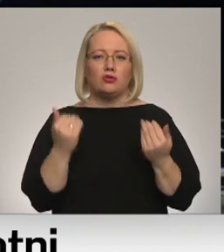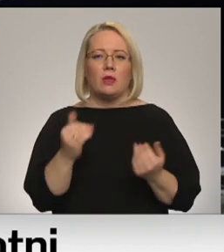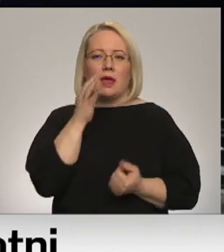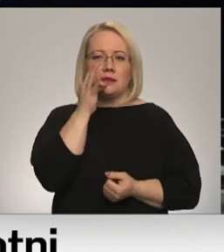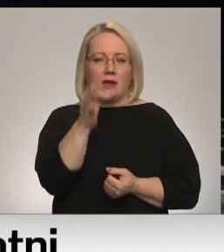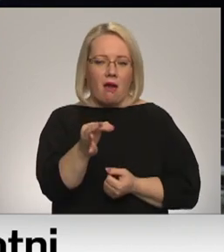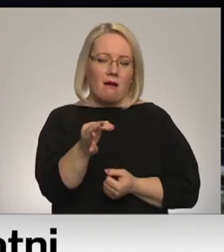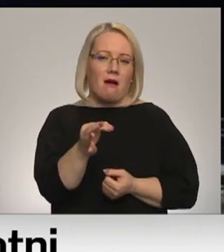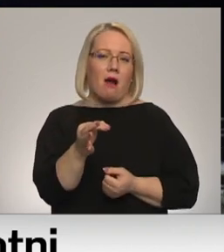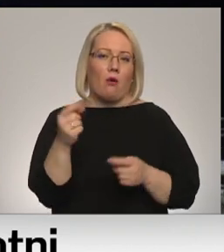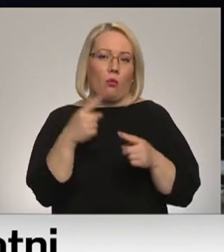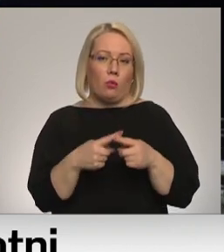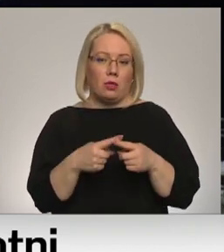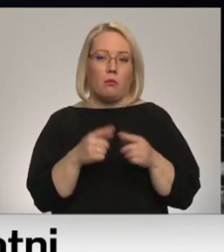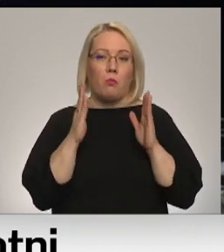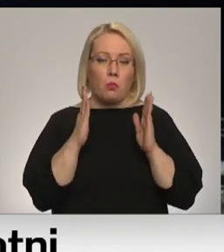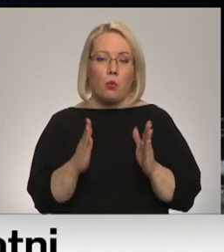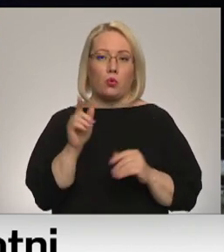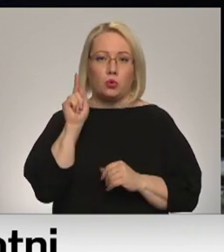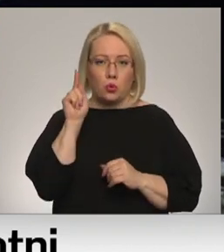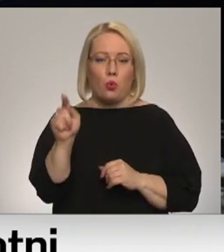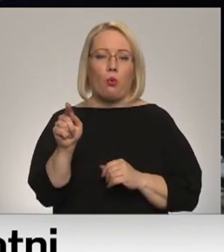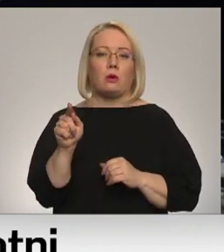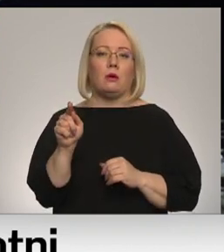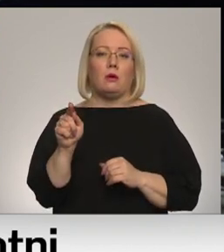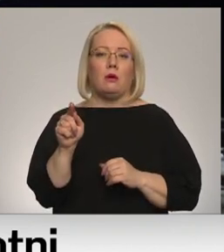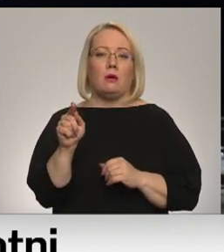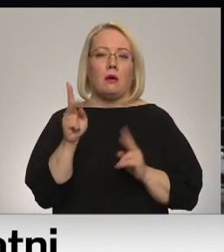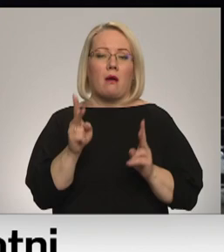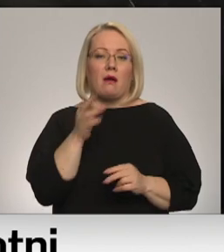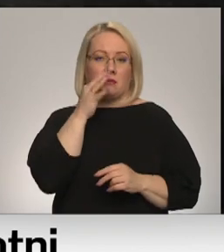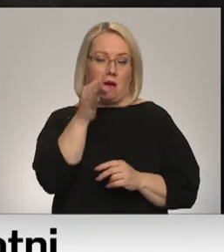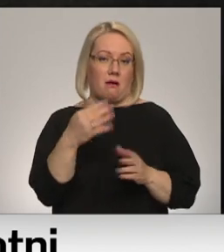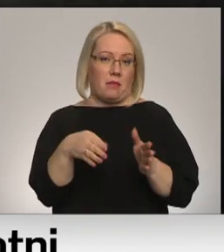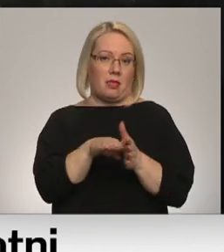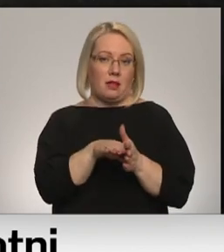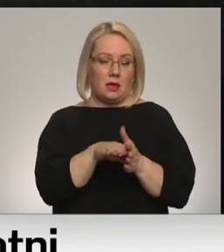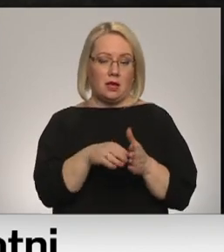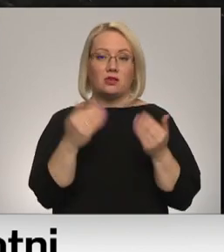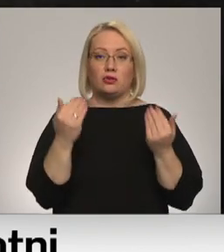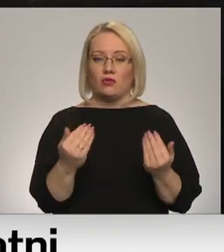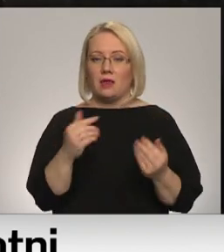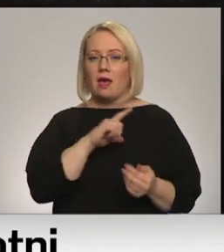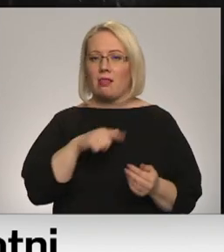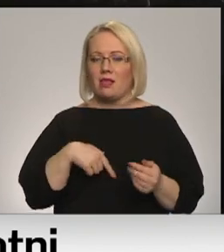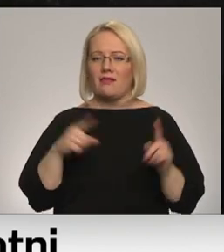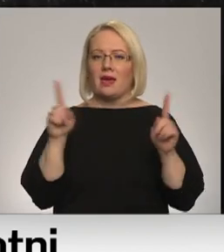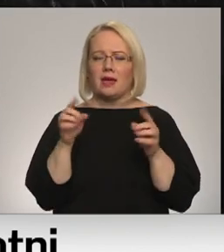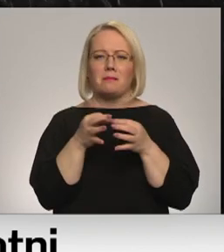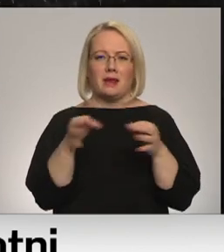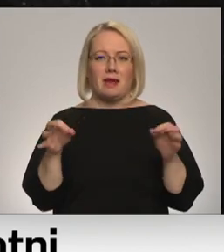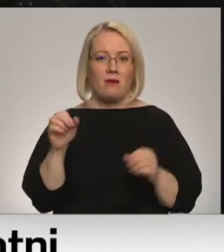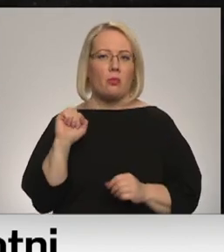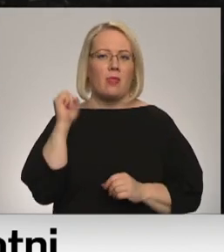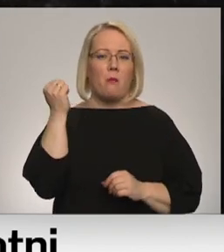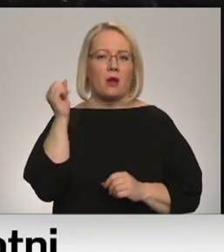jā, un būt tur un kā saka, piedalīties. Šodien Latvija ir brīva un